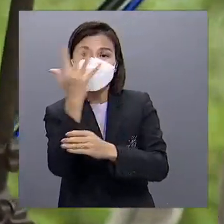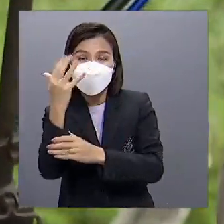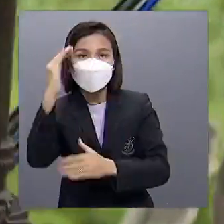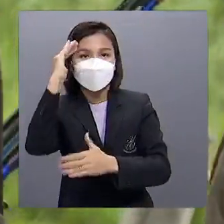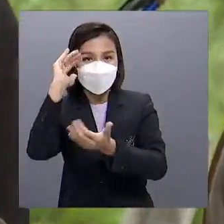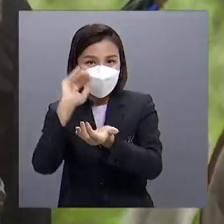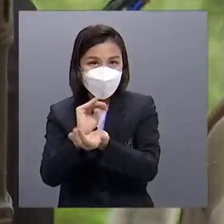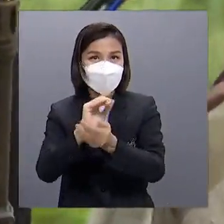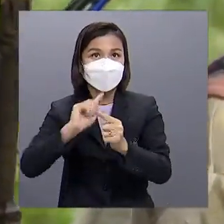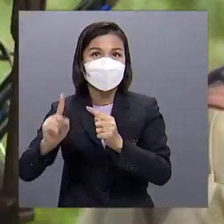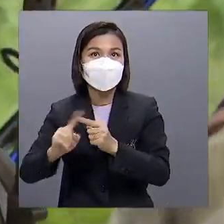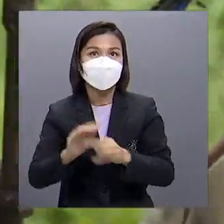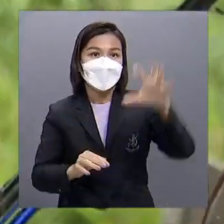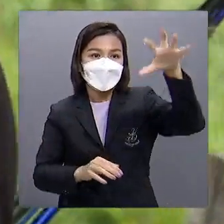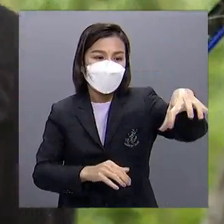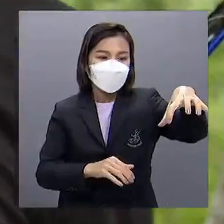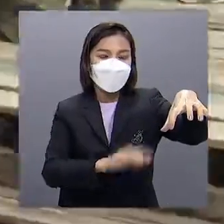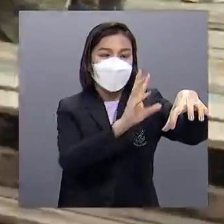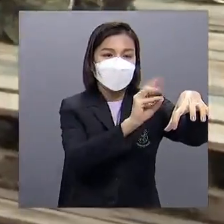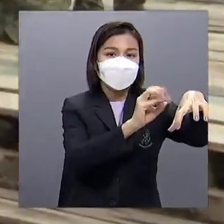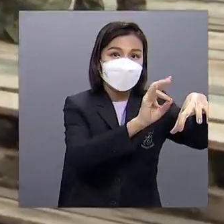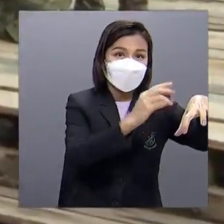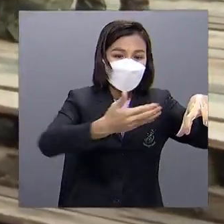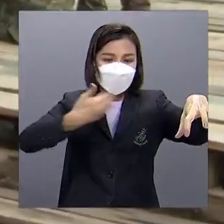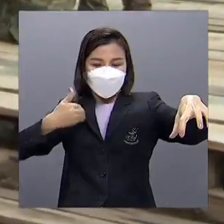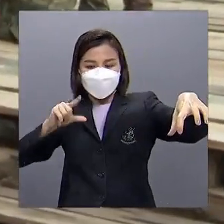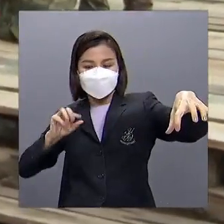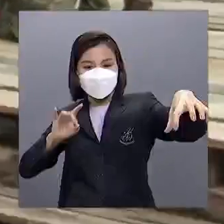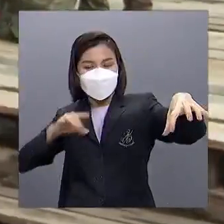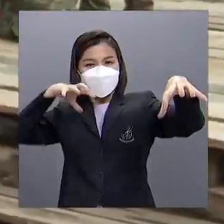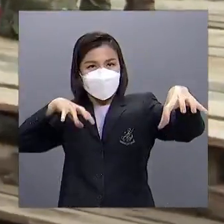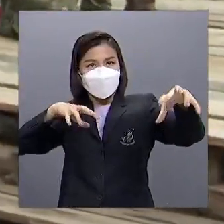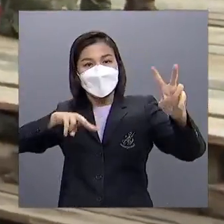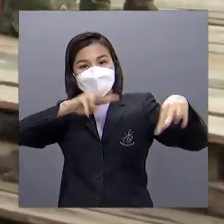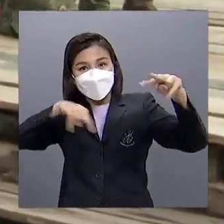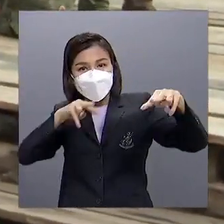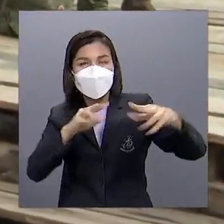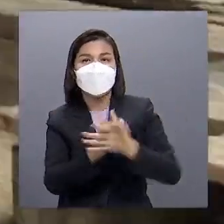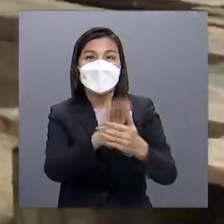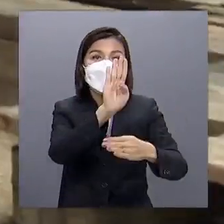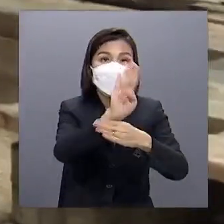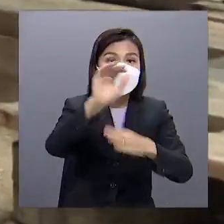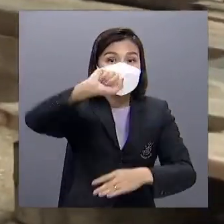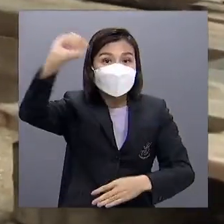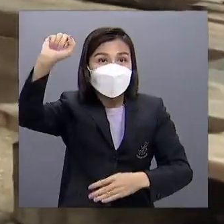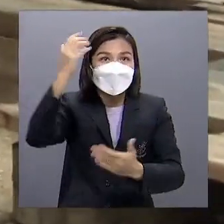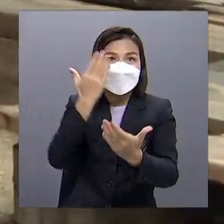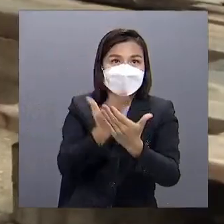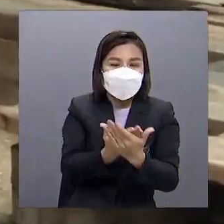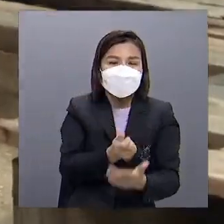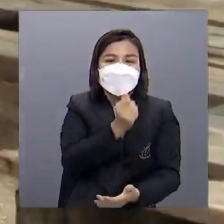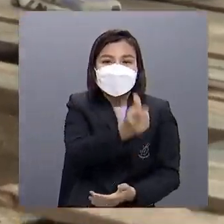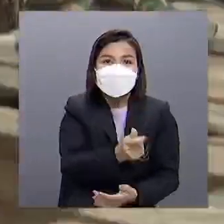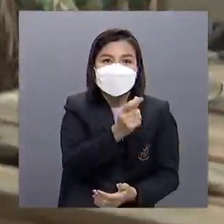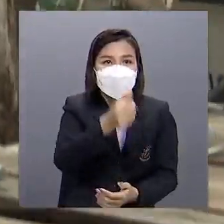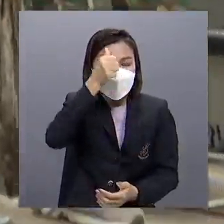ะ67นายและบนฝั่ง28นายบริษัทที่ชนะการเปิดประมูลต้องจ่ายค่าเบี้ยเลี้ยงเฉลี่ยวันละ 57,000 บ